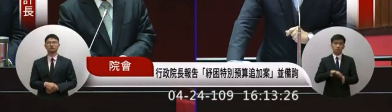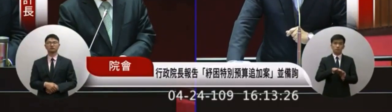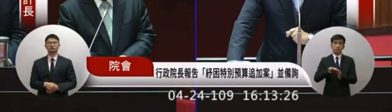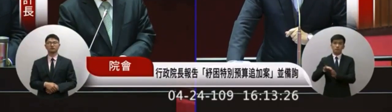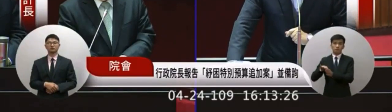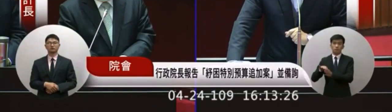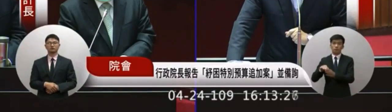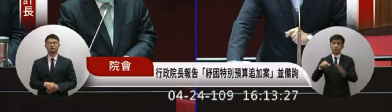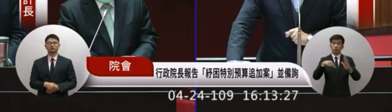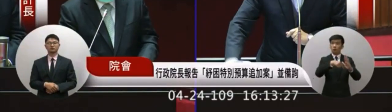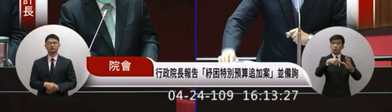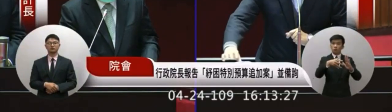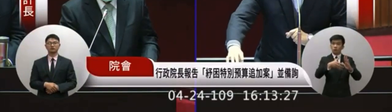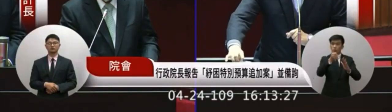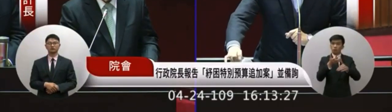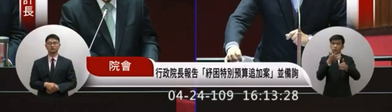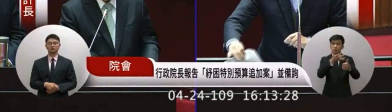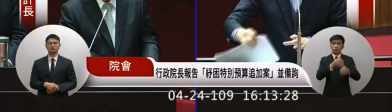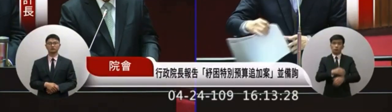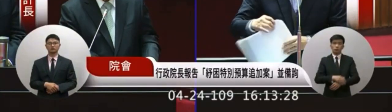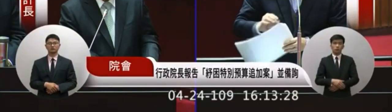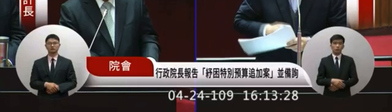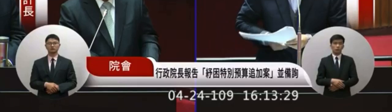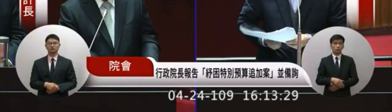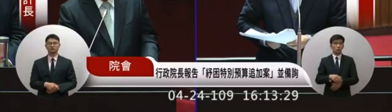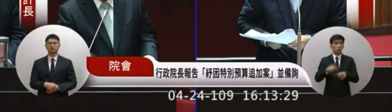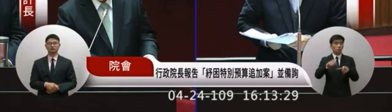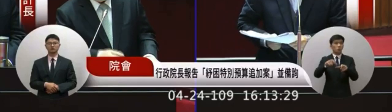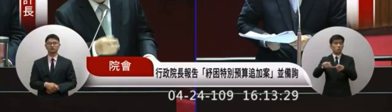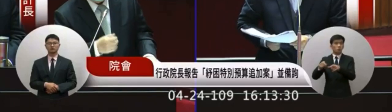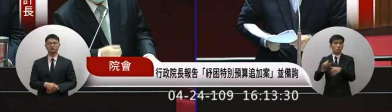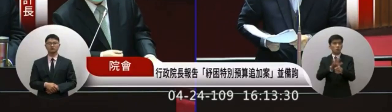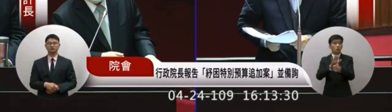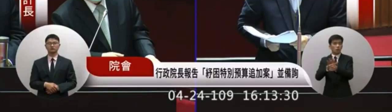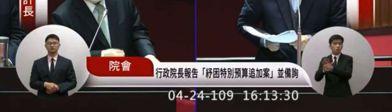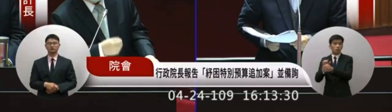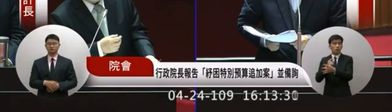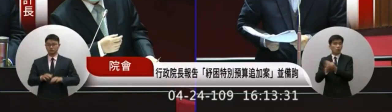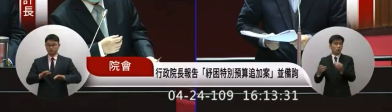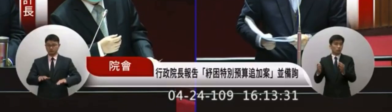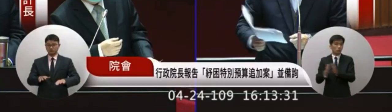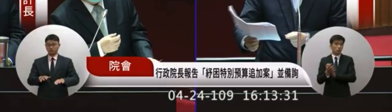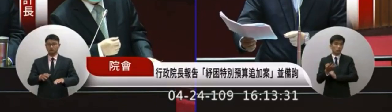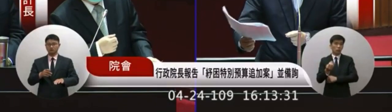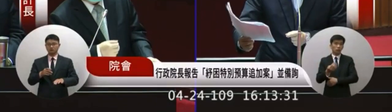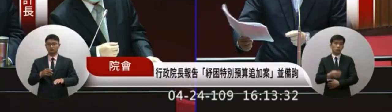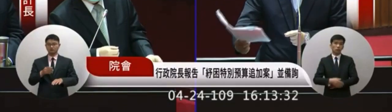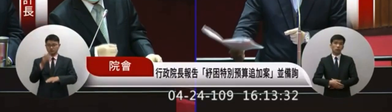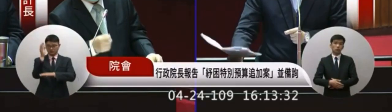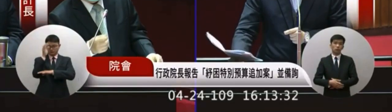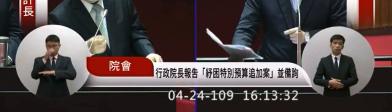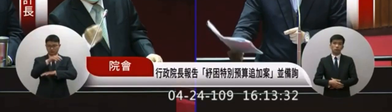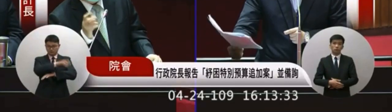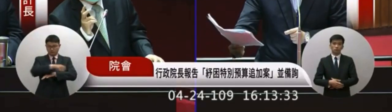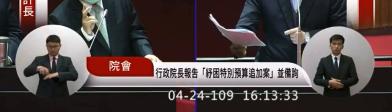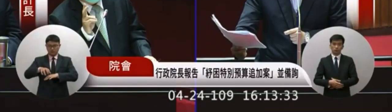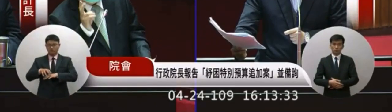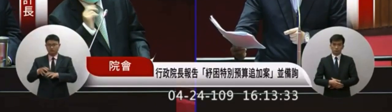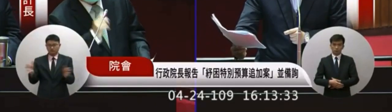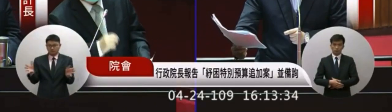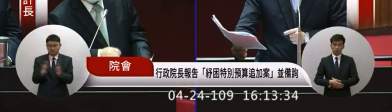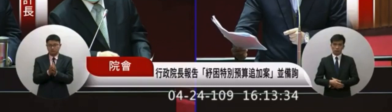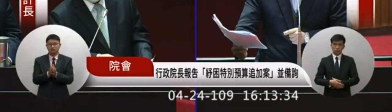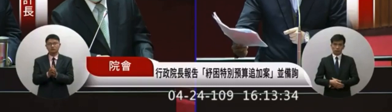长，到底要协助多少家企业？ 我们的估计到按照各部会报告来的，大概